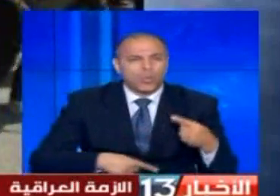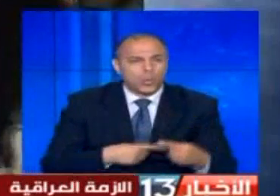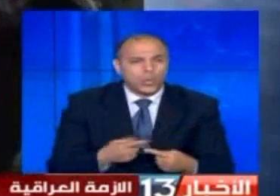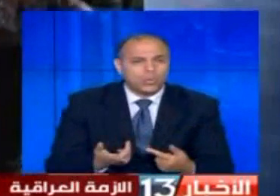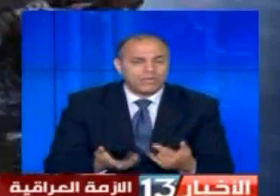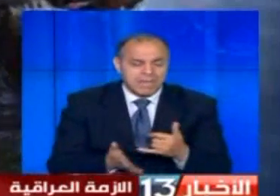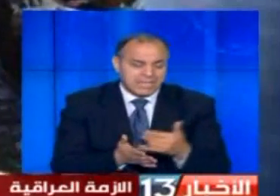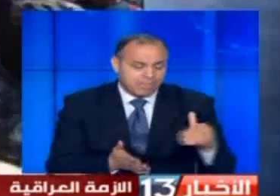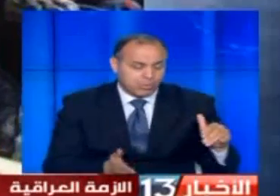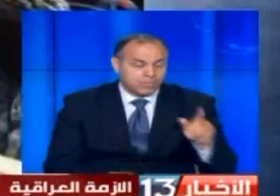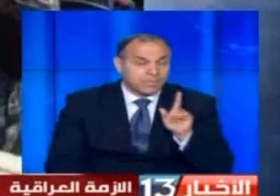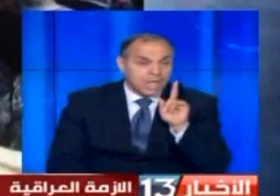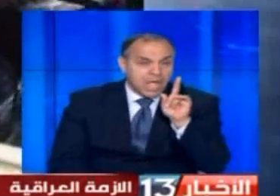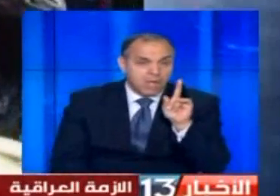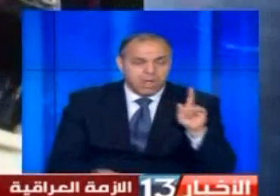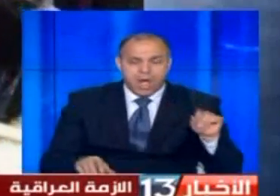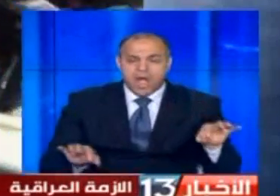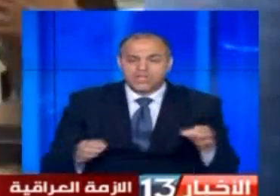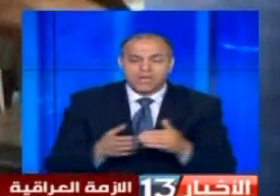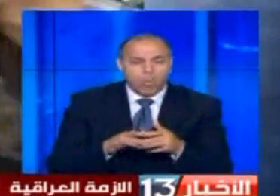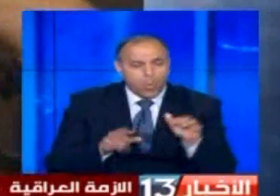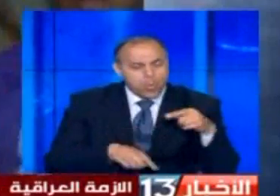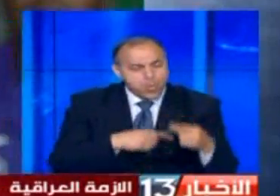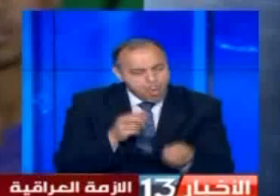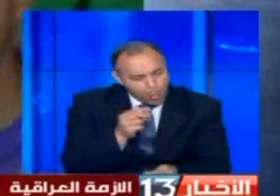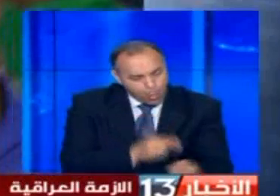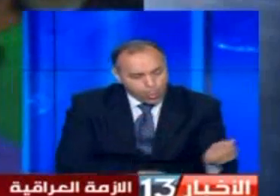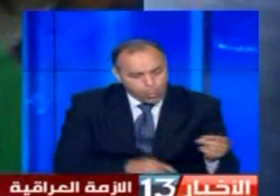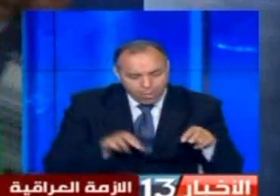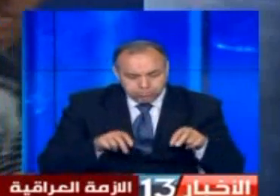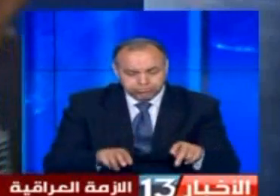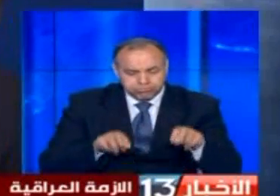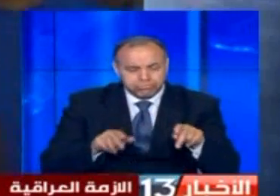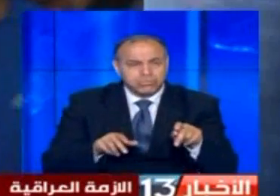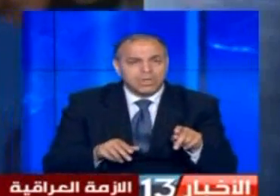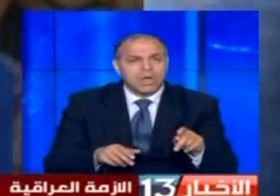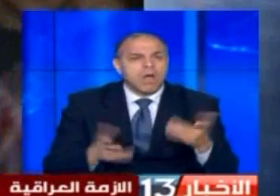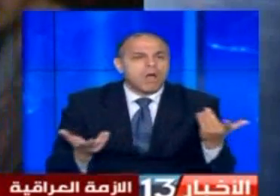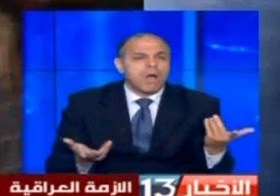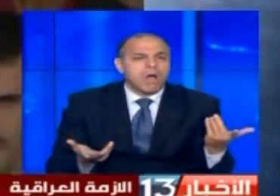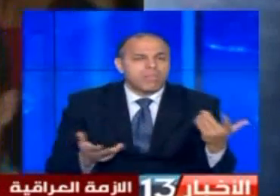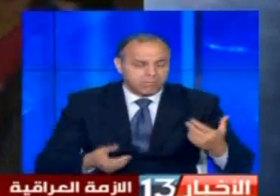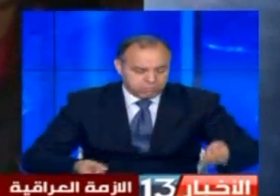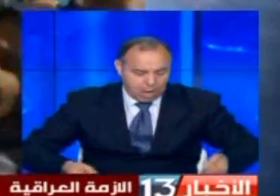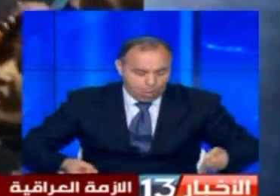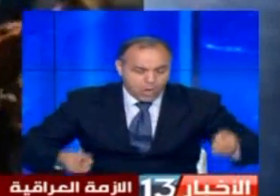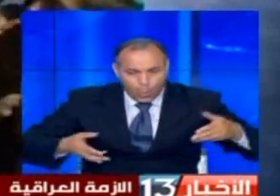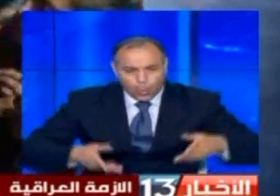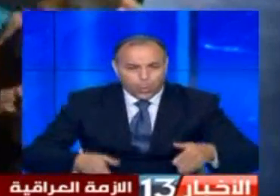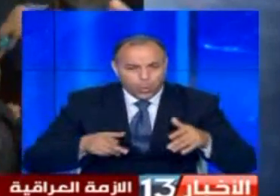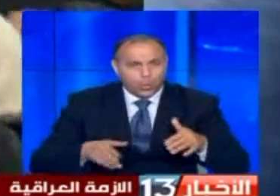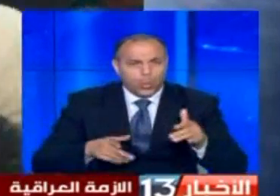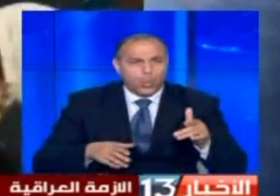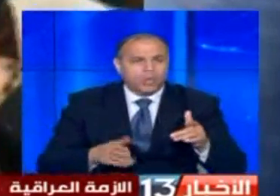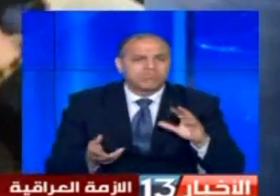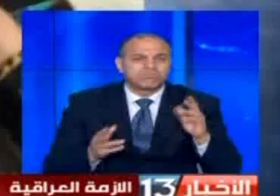في الموصل اذ يتدفق العشرات منهم يوميا سيرا على الاقدام حاملين معهم امتع في ظل ظروف